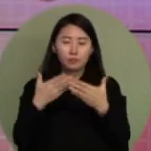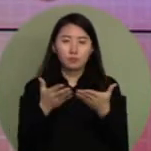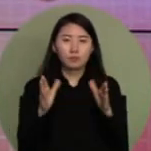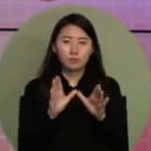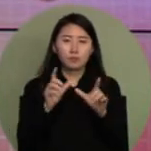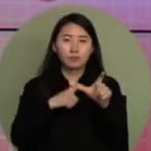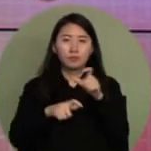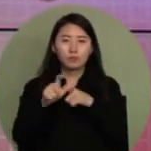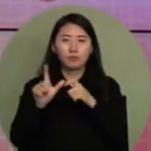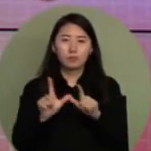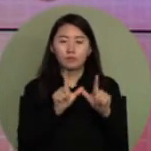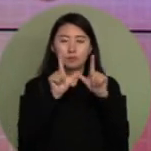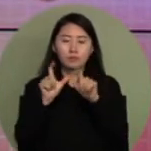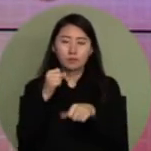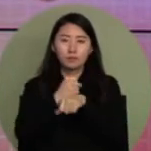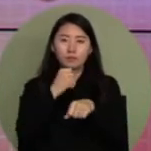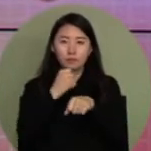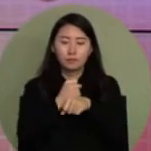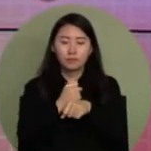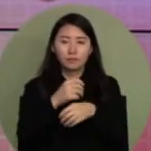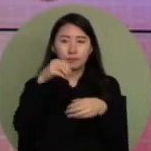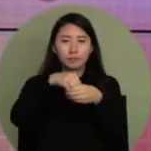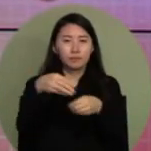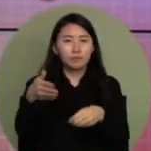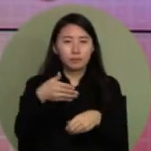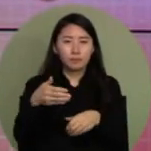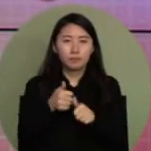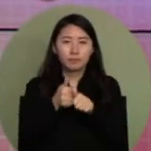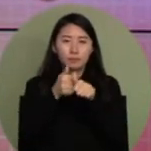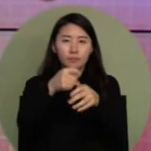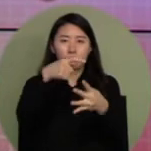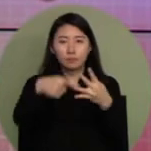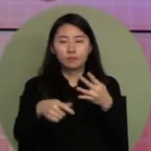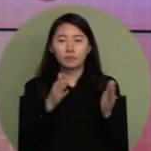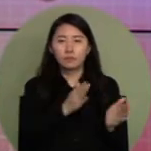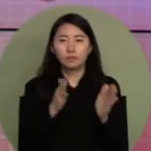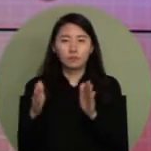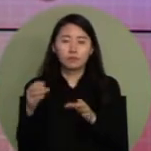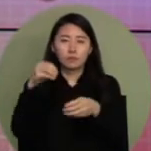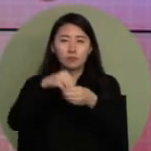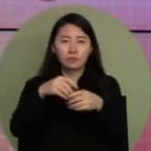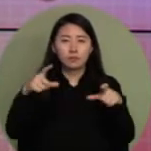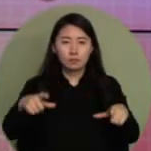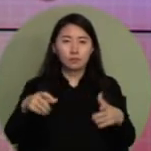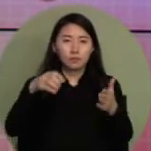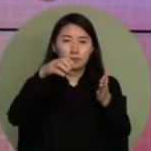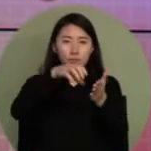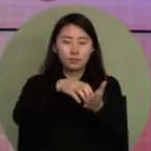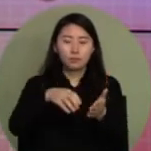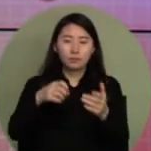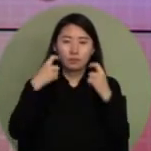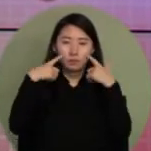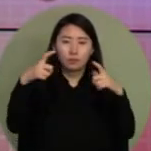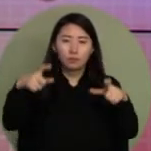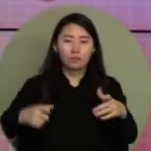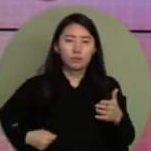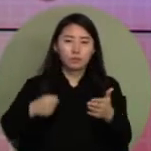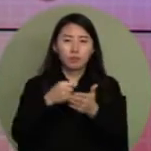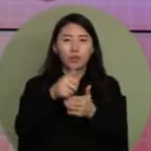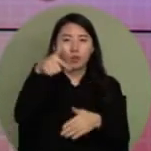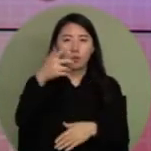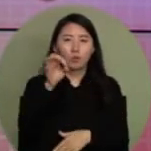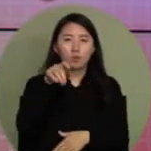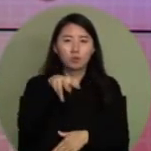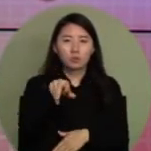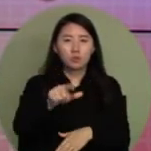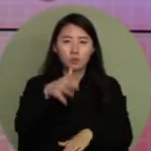민주당 기타 정당 무소속 탕 의 순으로 정리했습니다 소속 정당이 낮은 록 지역은 향후 선거구 획정 과 공천 결과에